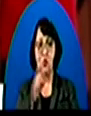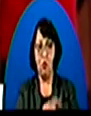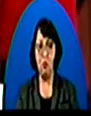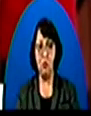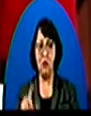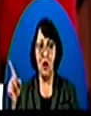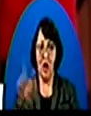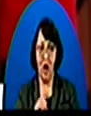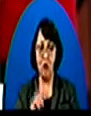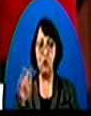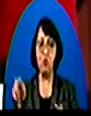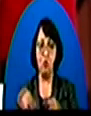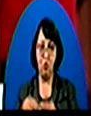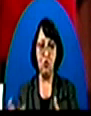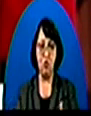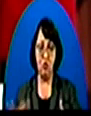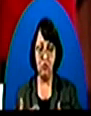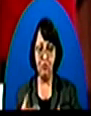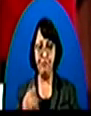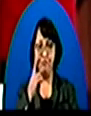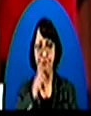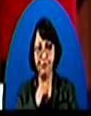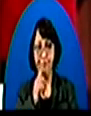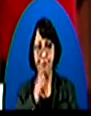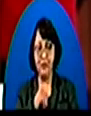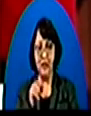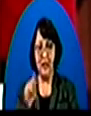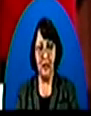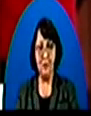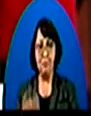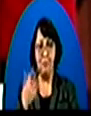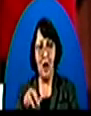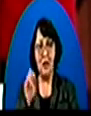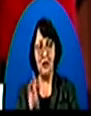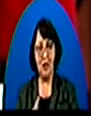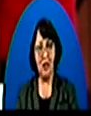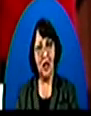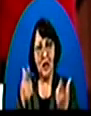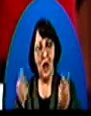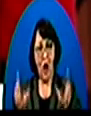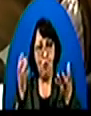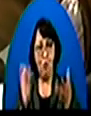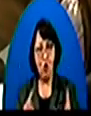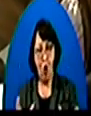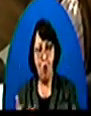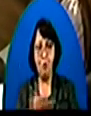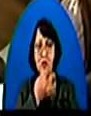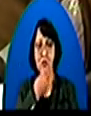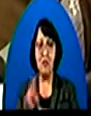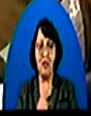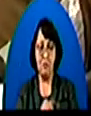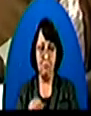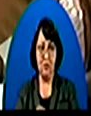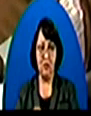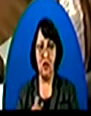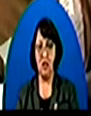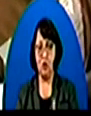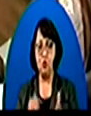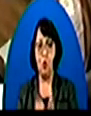хийсэн байгаа. Тийм учраас бол бид муу нөхцөл байдлаар тооцож бэлтгэлээ хангах шаардлагатай байгаа юм аа.